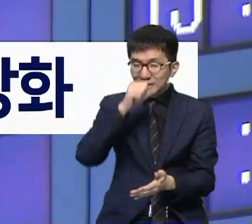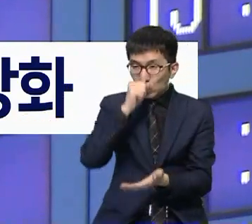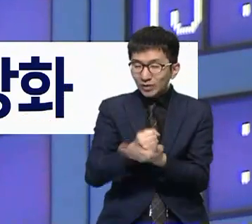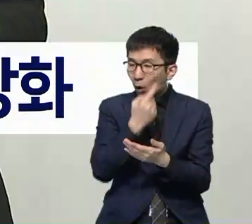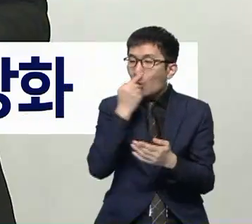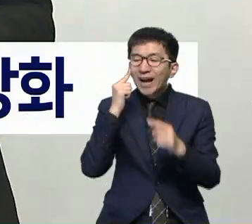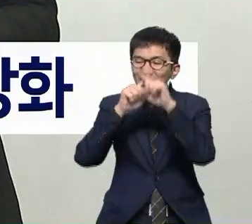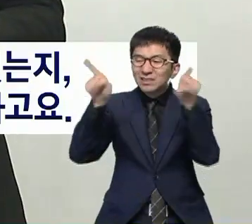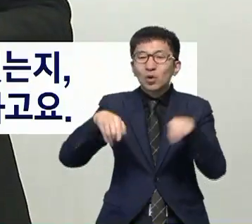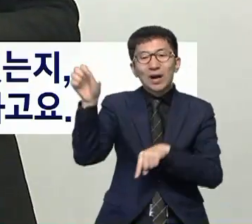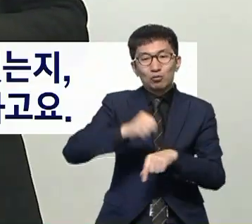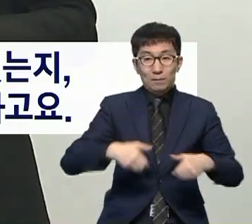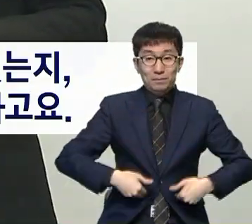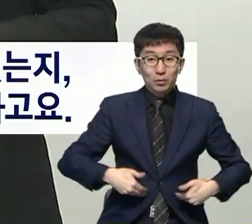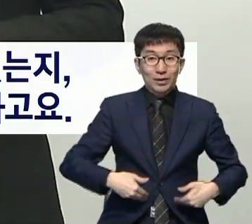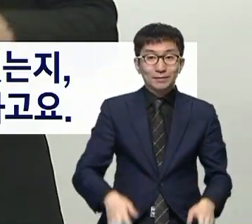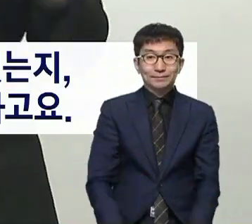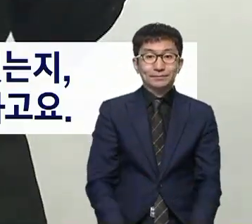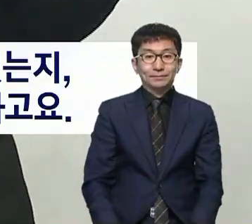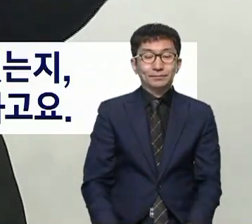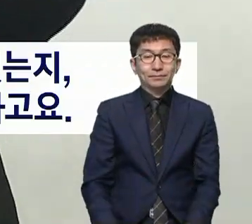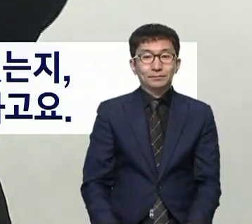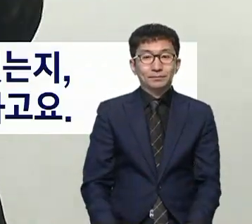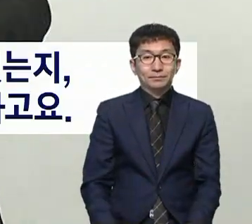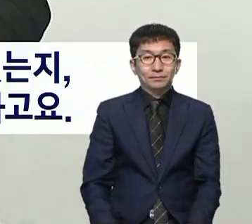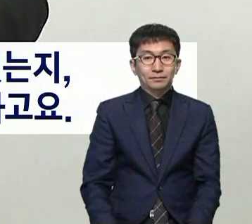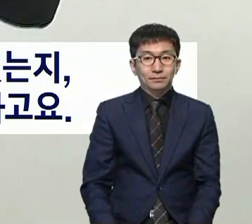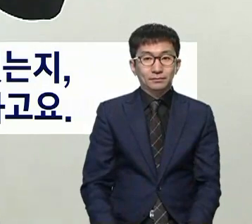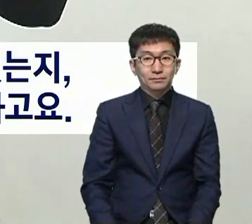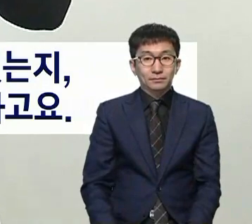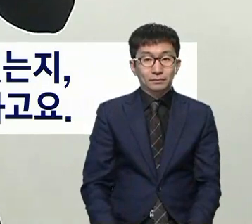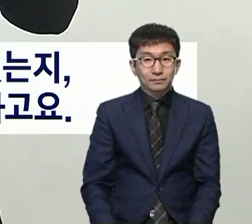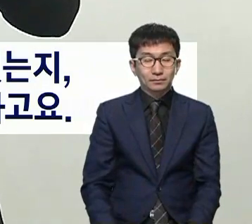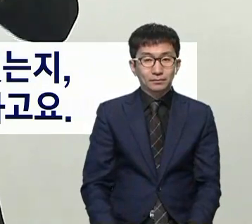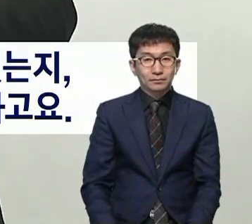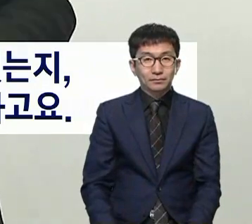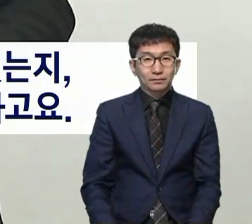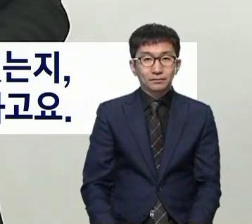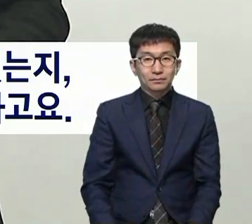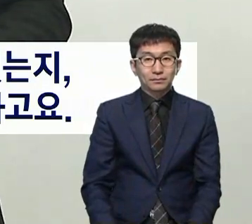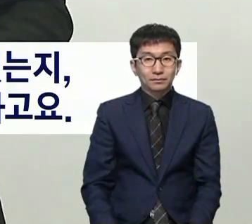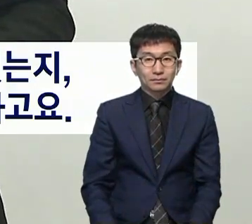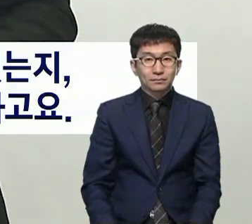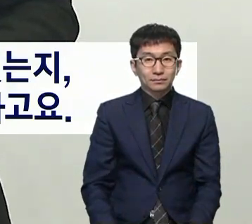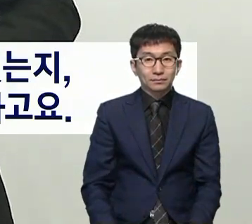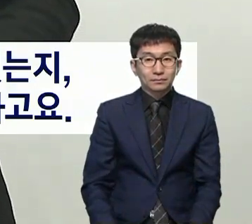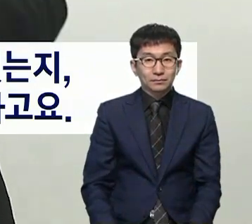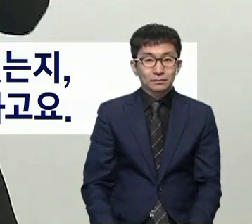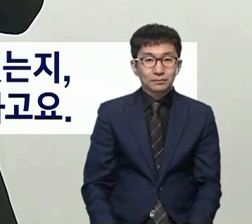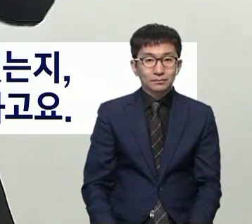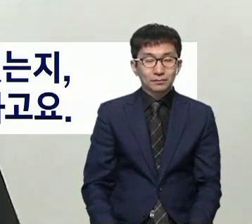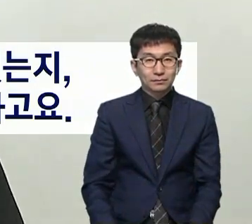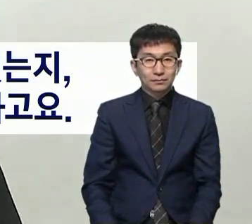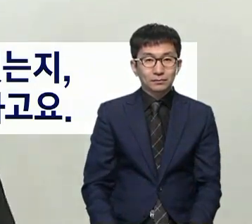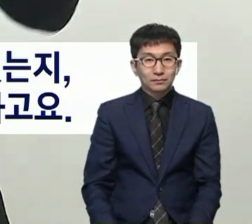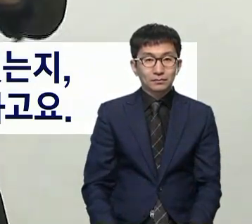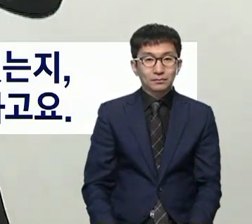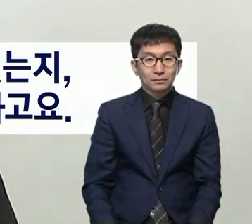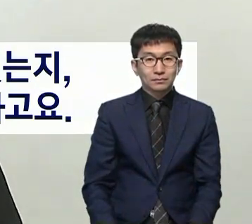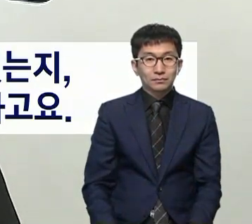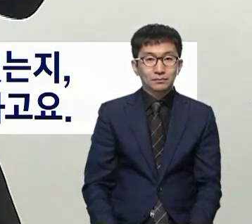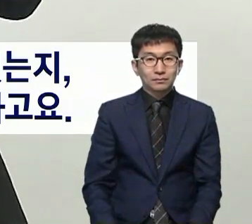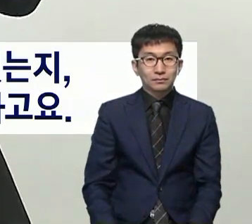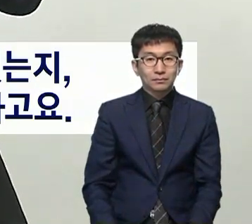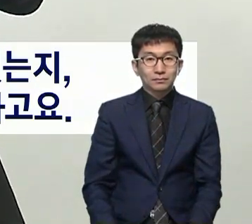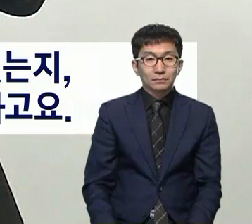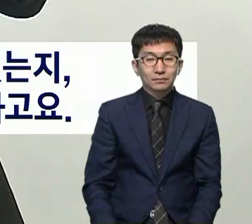있습니다. 검역대에서 PCR 확인서의 그 내용들이 이제 모두 다 적정하게 작성되어 있는지